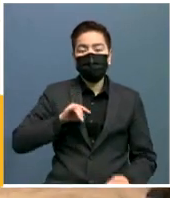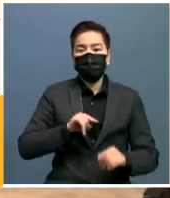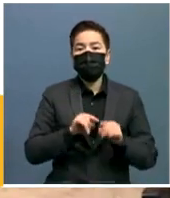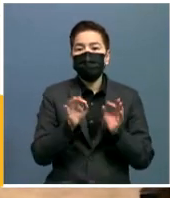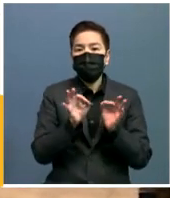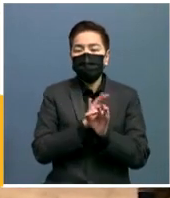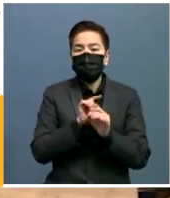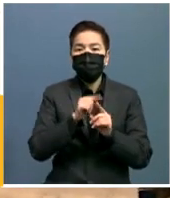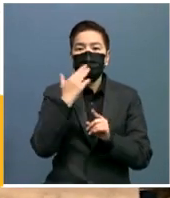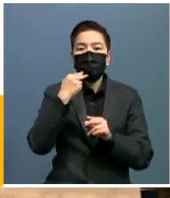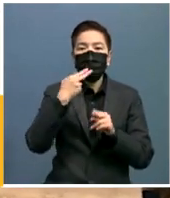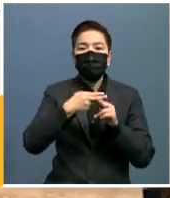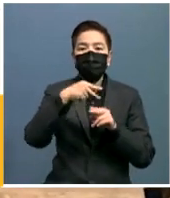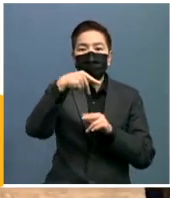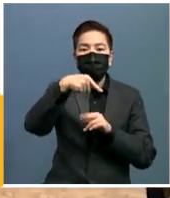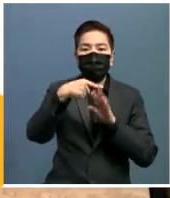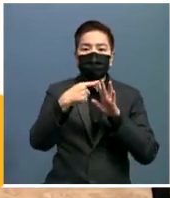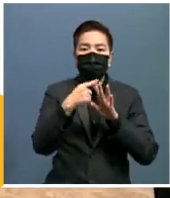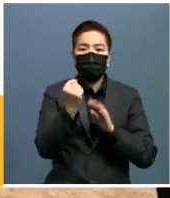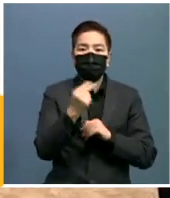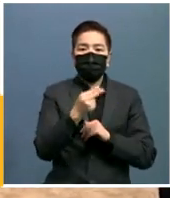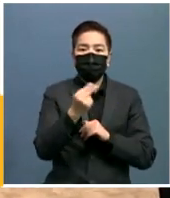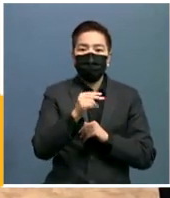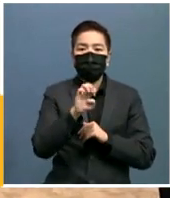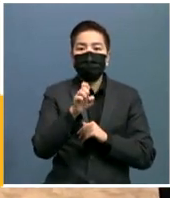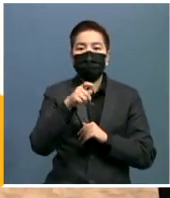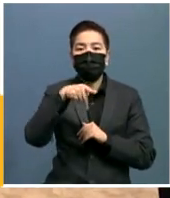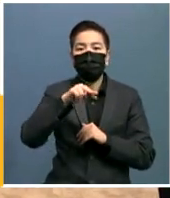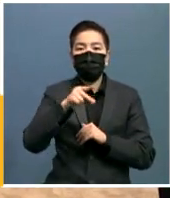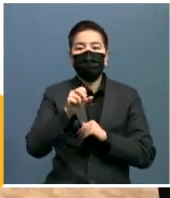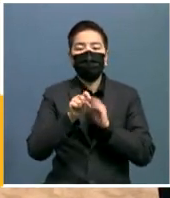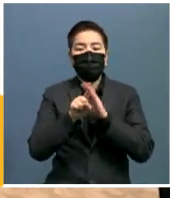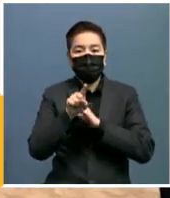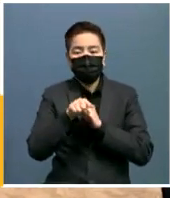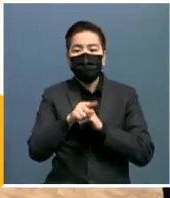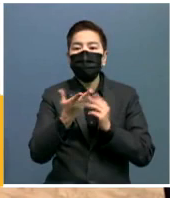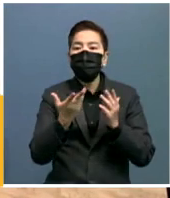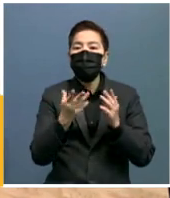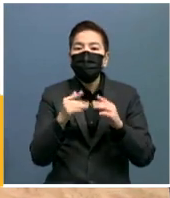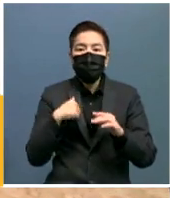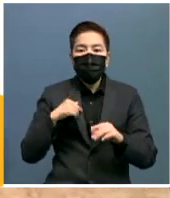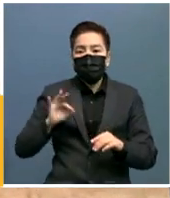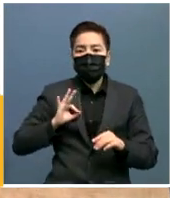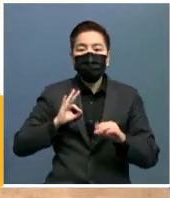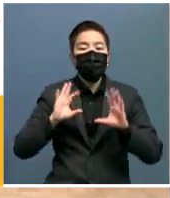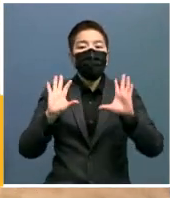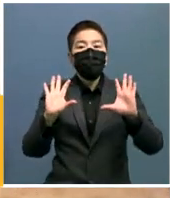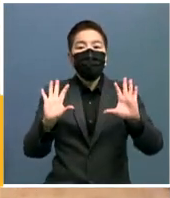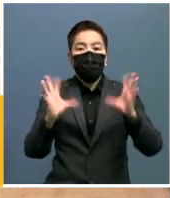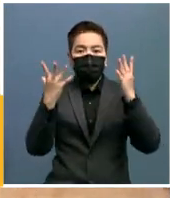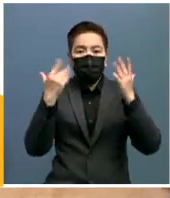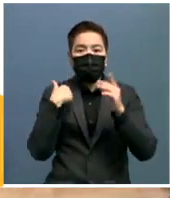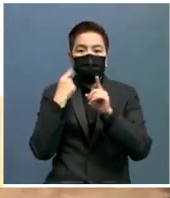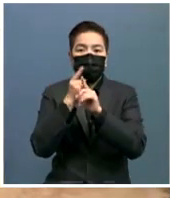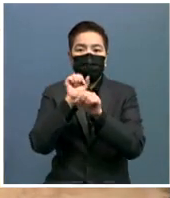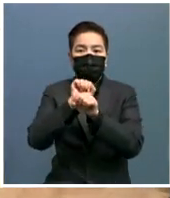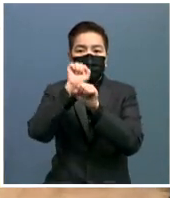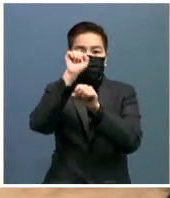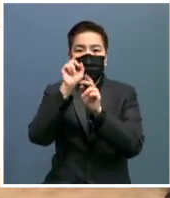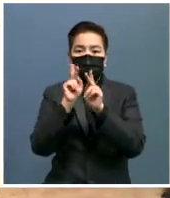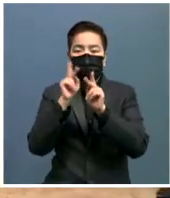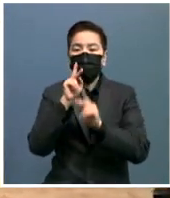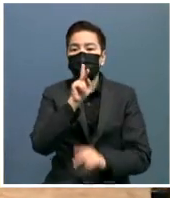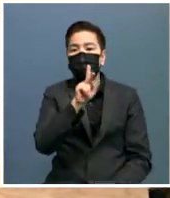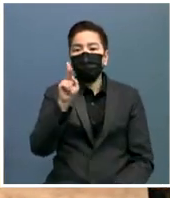แทนราษฎรแทนในพุทธิพงษ์ปุณณกันต์ต่อเนื่องจากสมาชิกภาพของนายพุฒิพงษ์ปุณณกันต์สิ้นสุดลงตามประกาศคณะกรรมการ